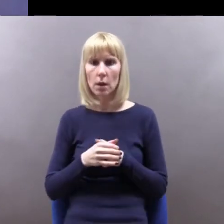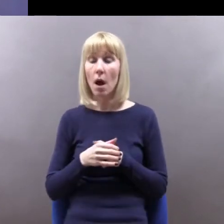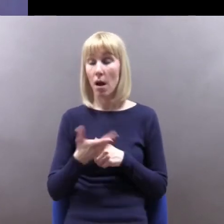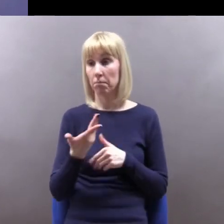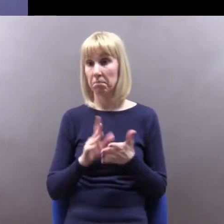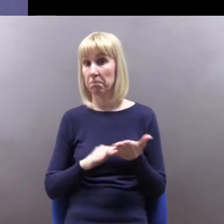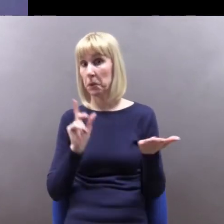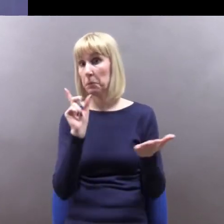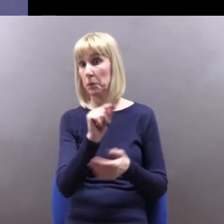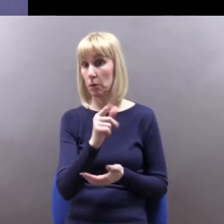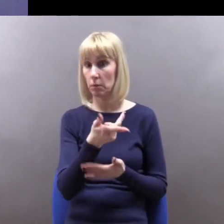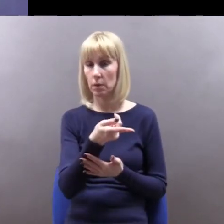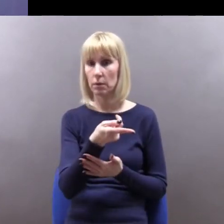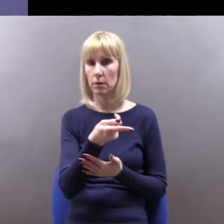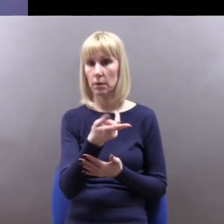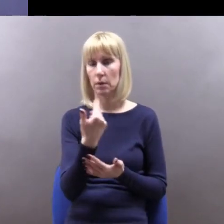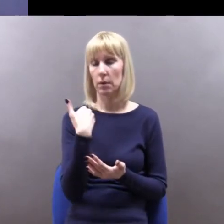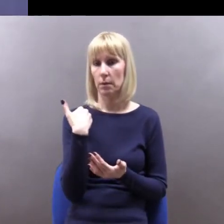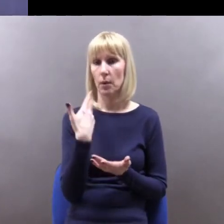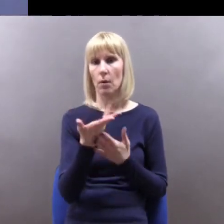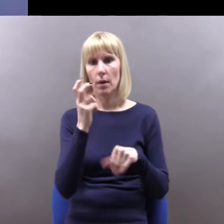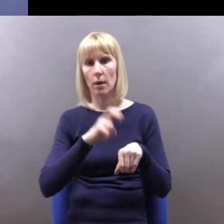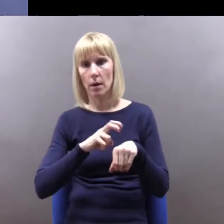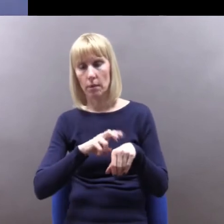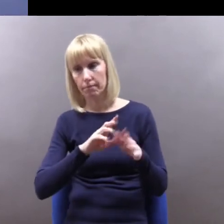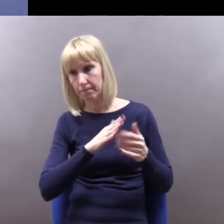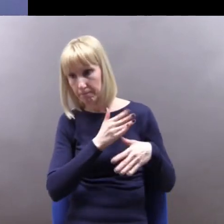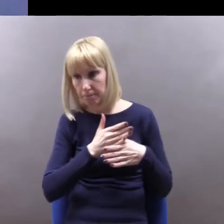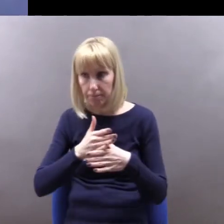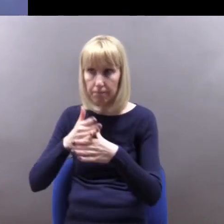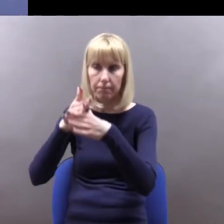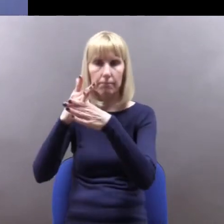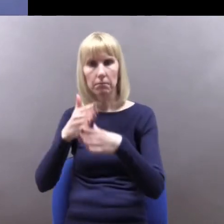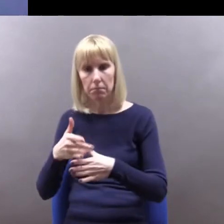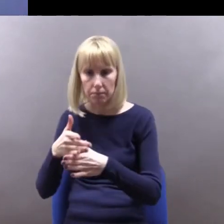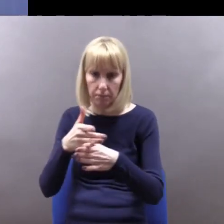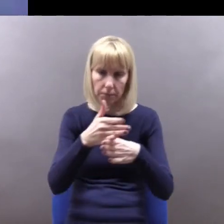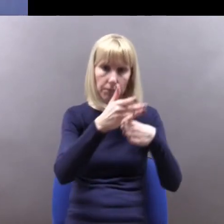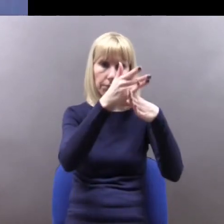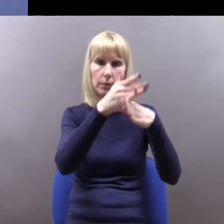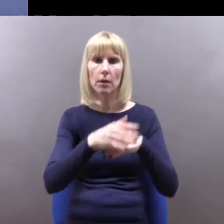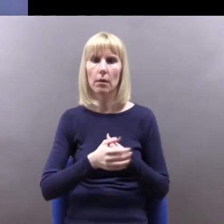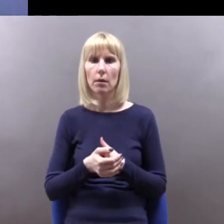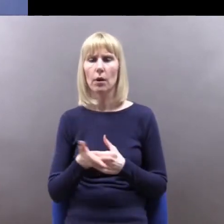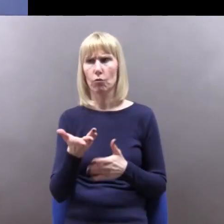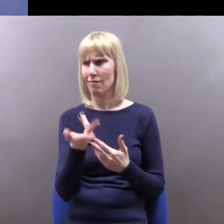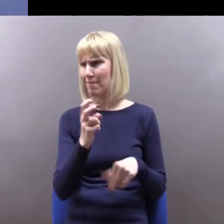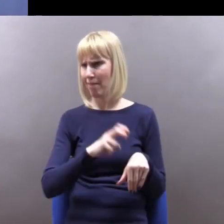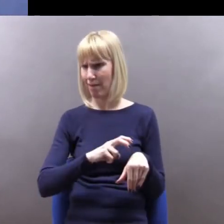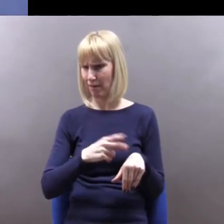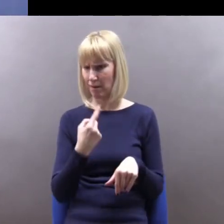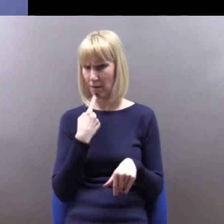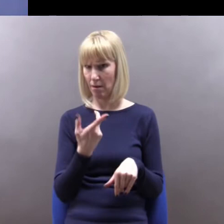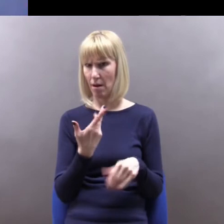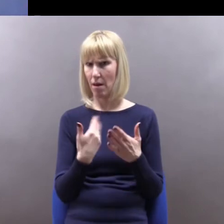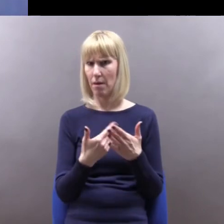byłem, bo zostałem wniesiony po schodkach i trzeba było pokonać jeszcze jedno piętro, no to pan doktor stwierdził, że